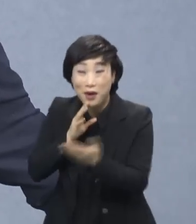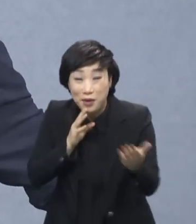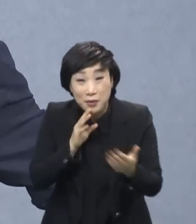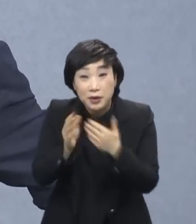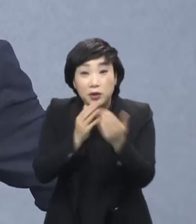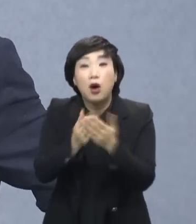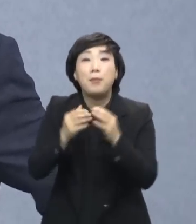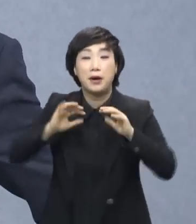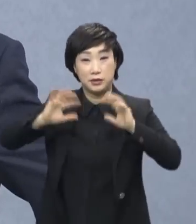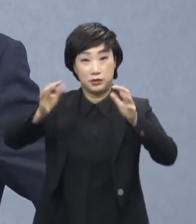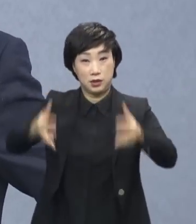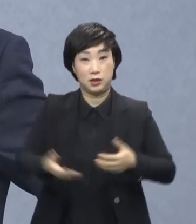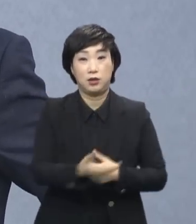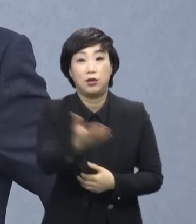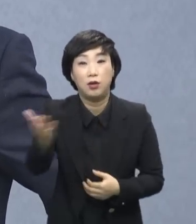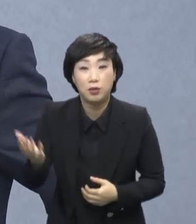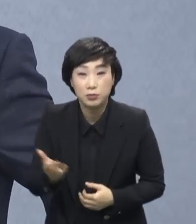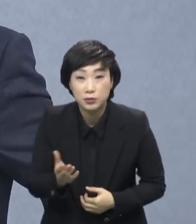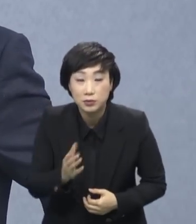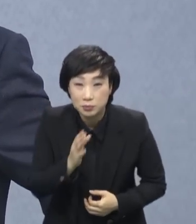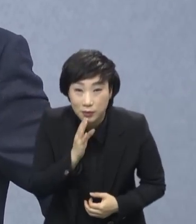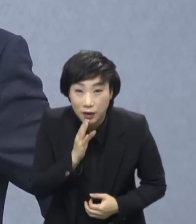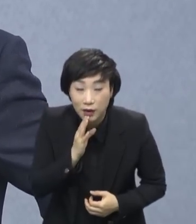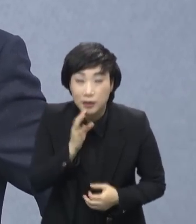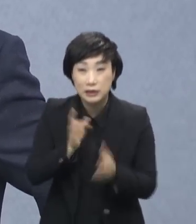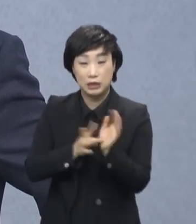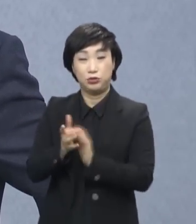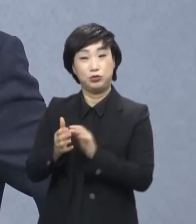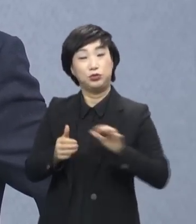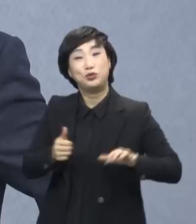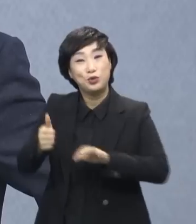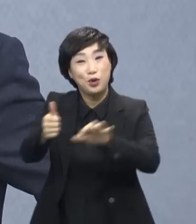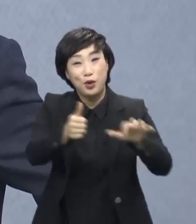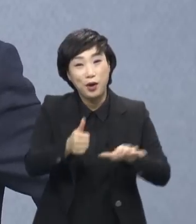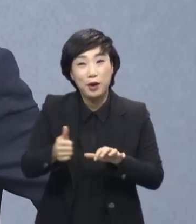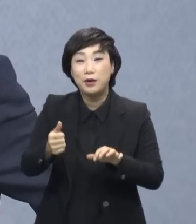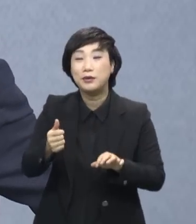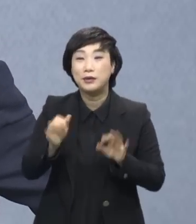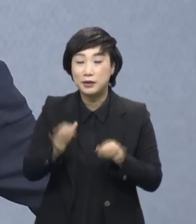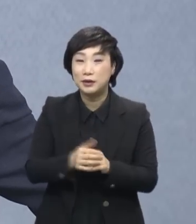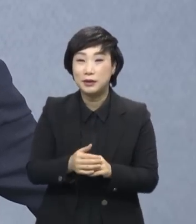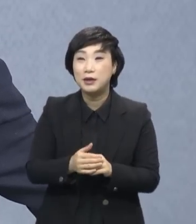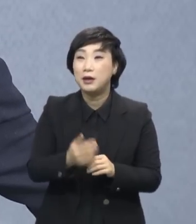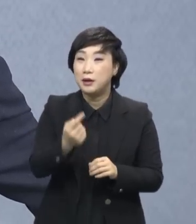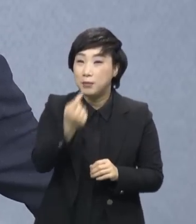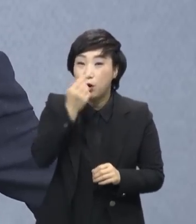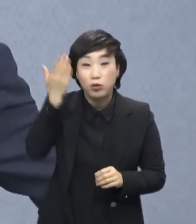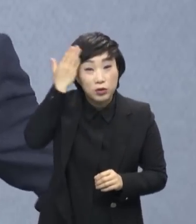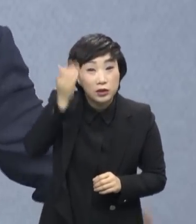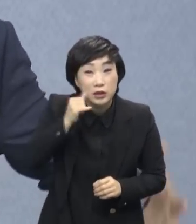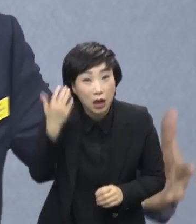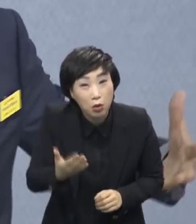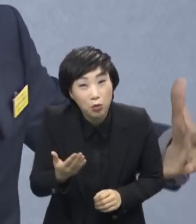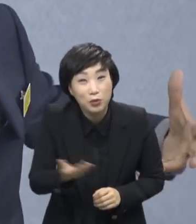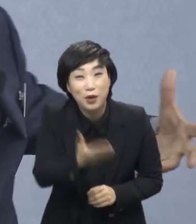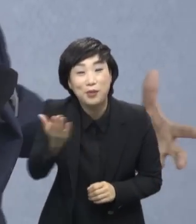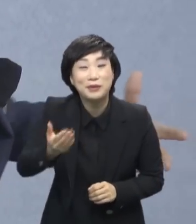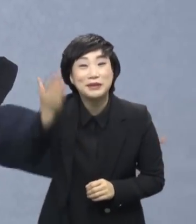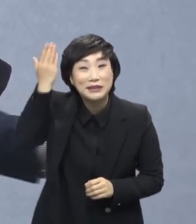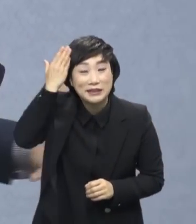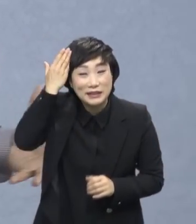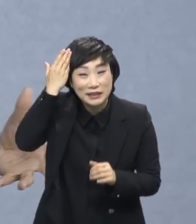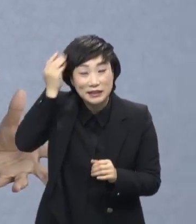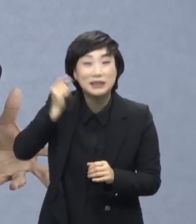경험된 세계 속에서 예수님을 쫓아다니면서 배운 지식이 있어? 그 지식이